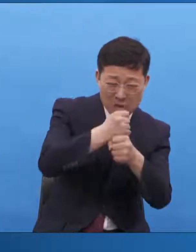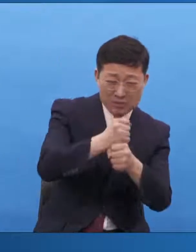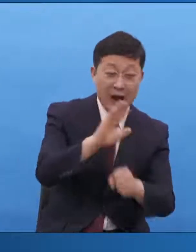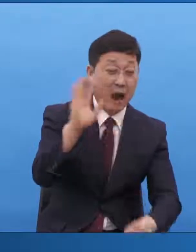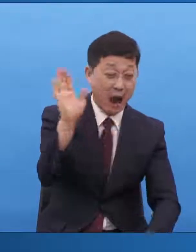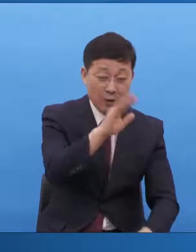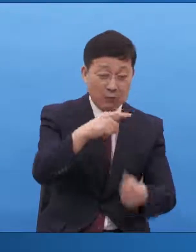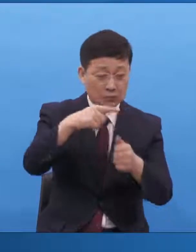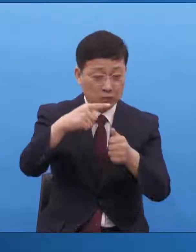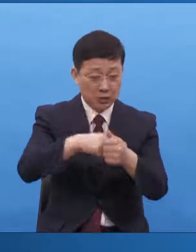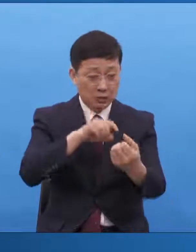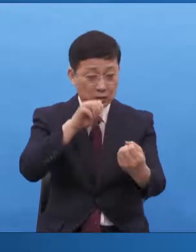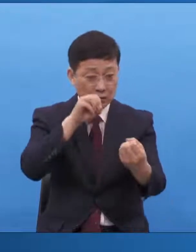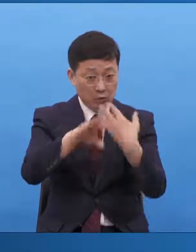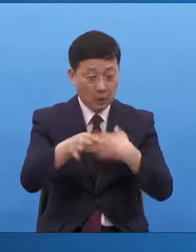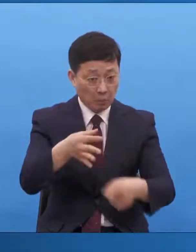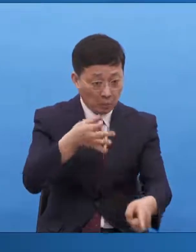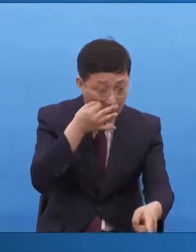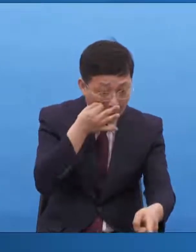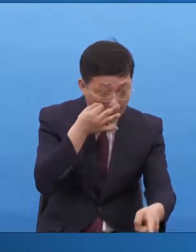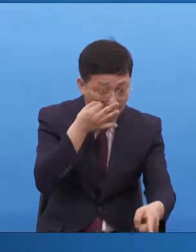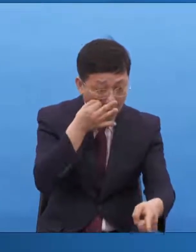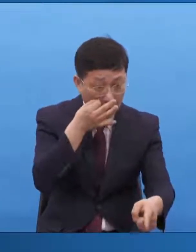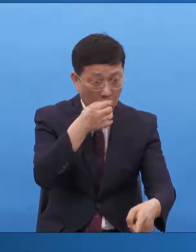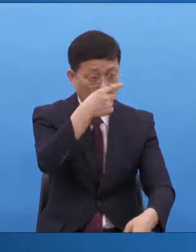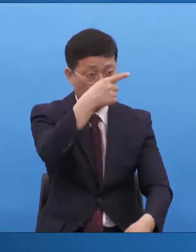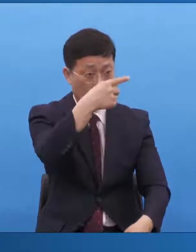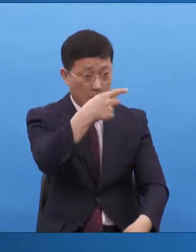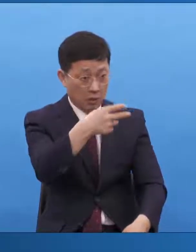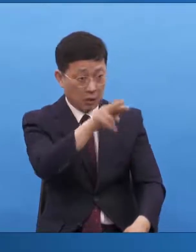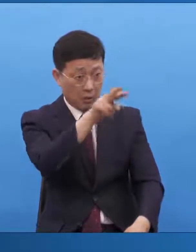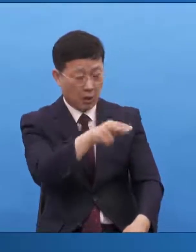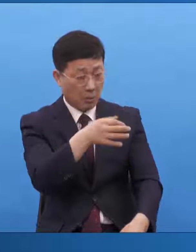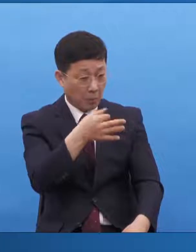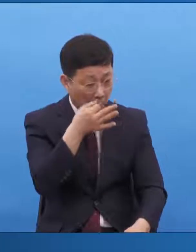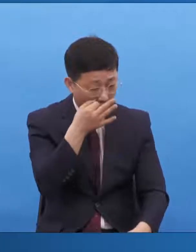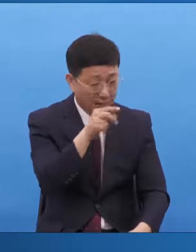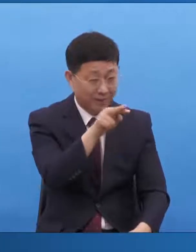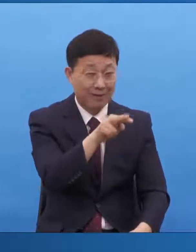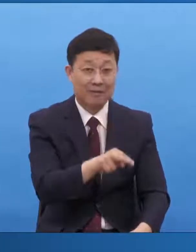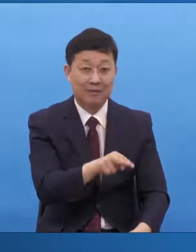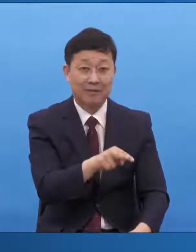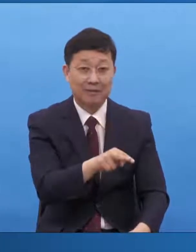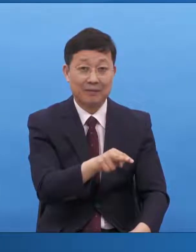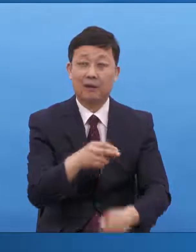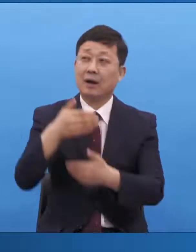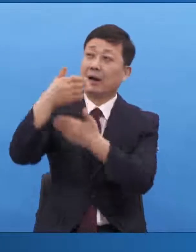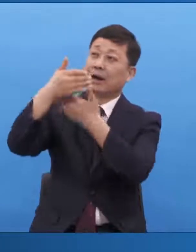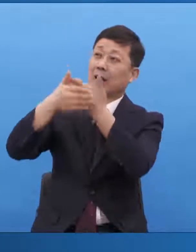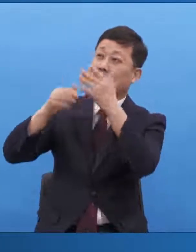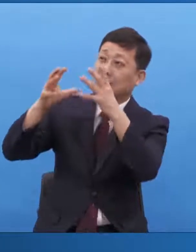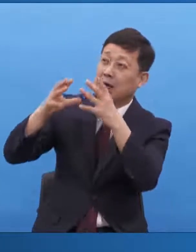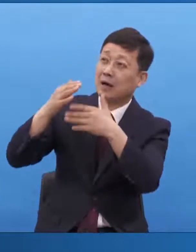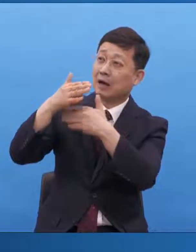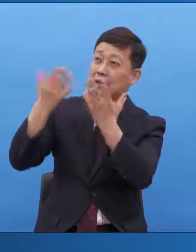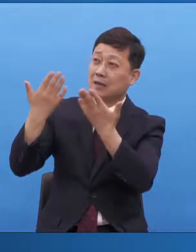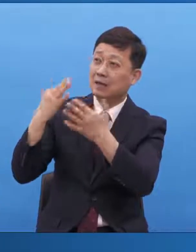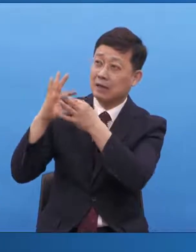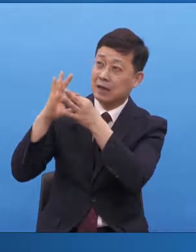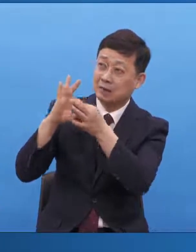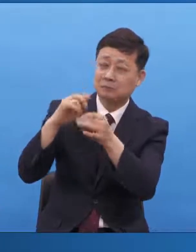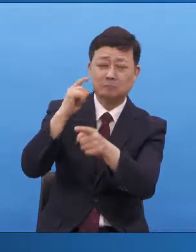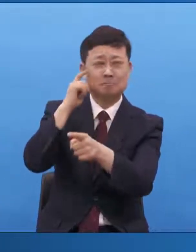but answers came. 여러분이 이렇게 될 겁니다. And you will become this way. 여러분이 이 속에 계속 하나님의 나라의 일 이 말을 바로 이해